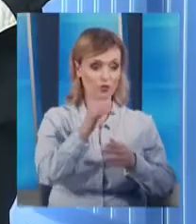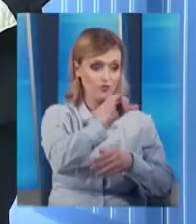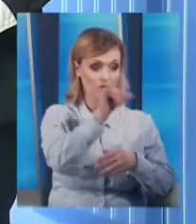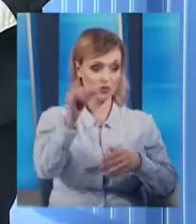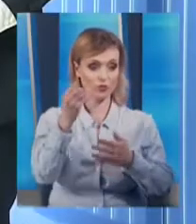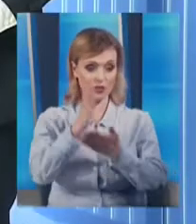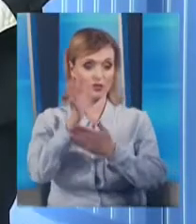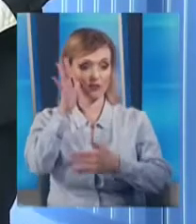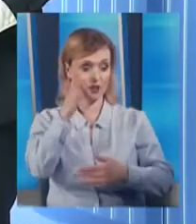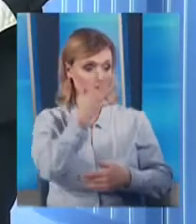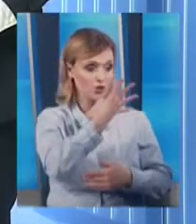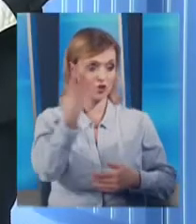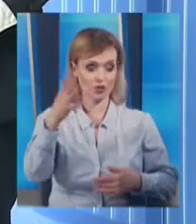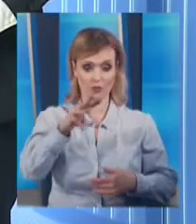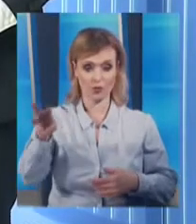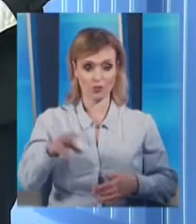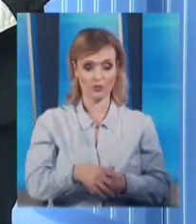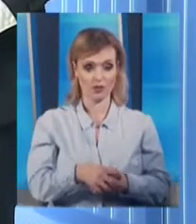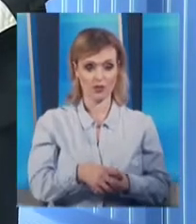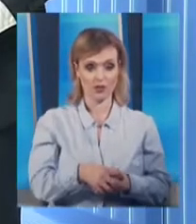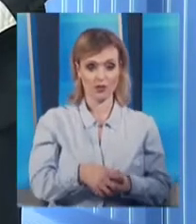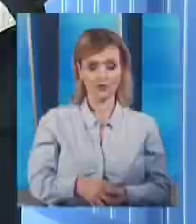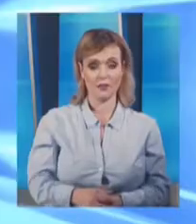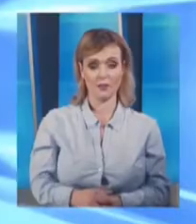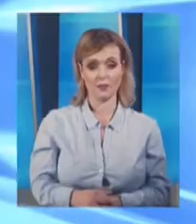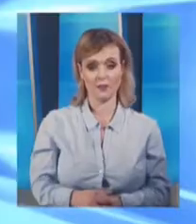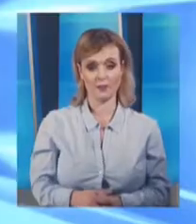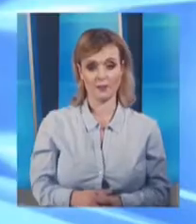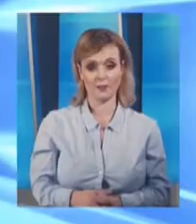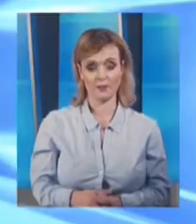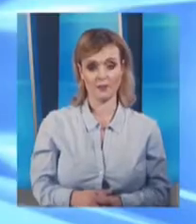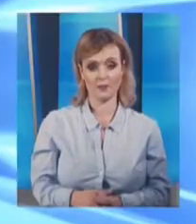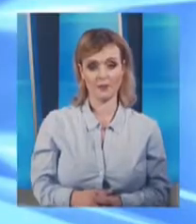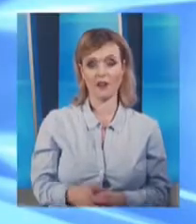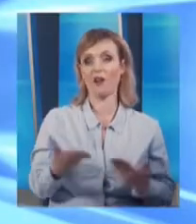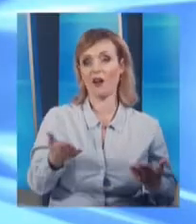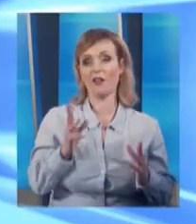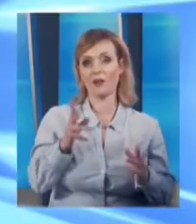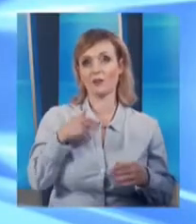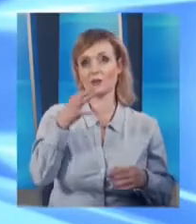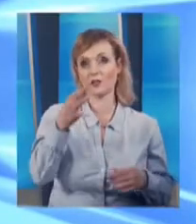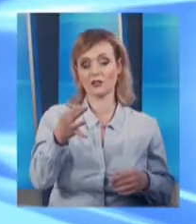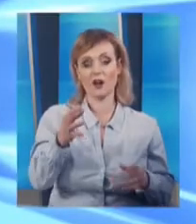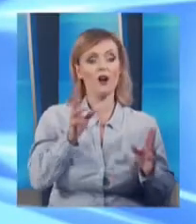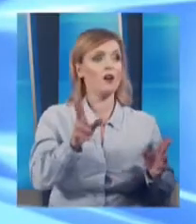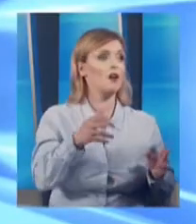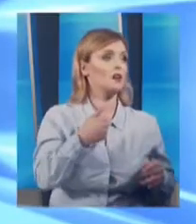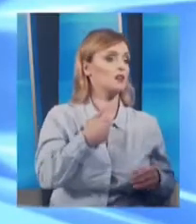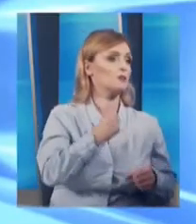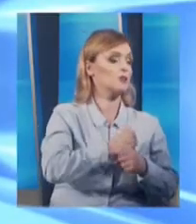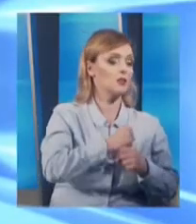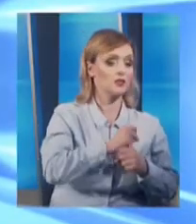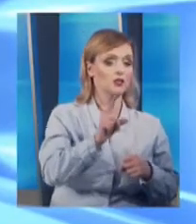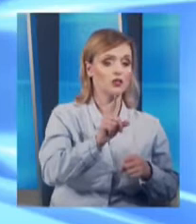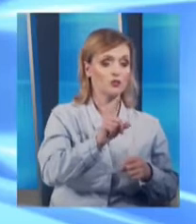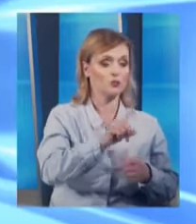4 minute, ok, dumneavoastră să spuneți când ideea le este că, eu, cum să vă spun, nu știu cum să facem ca să se înțeleagă că